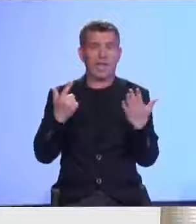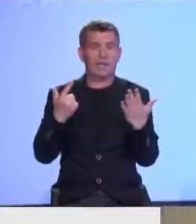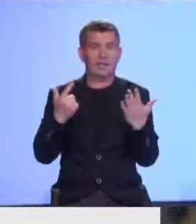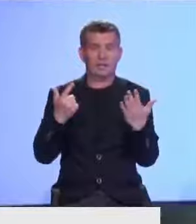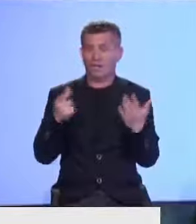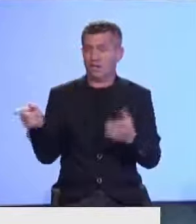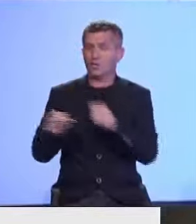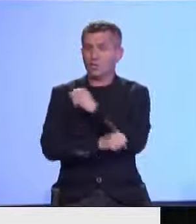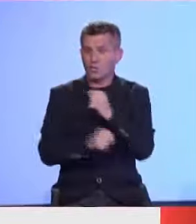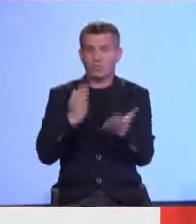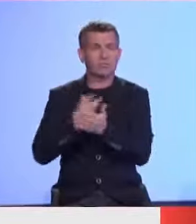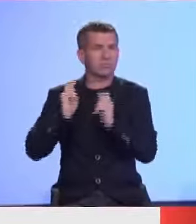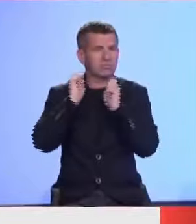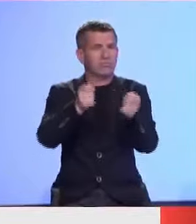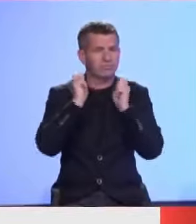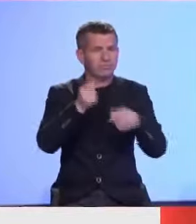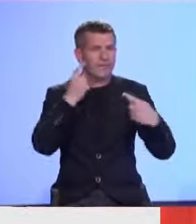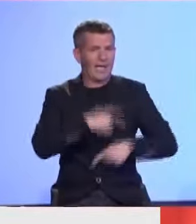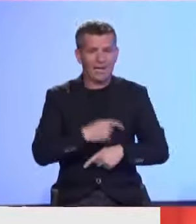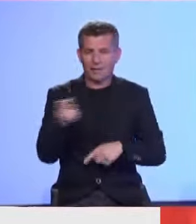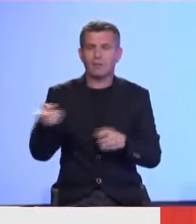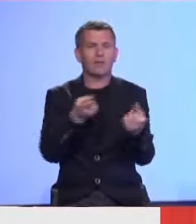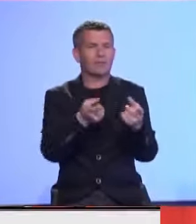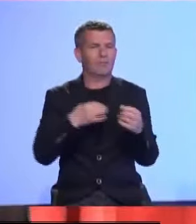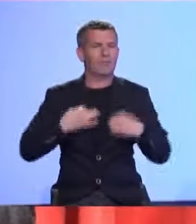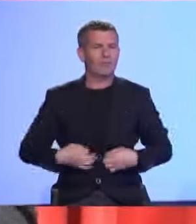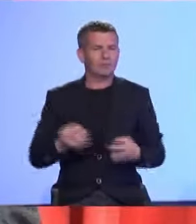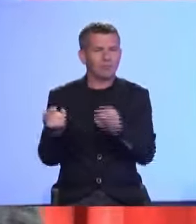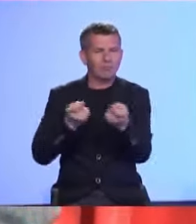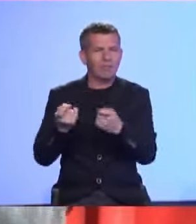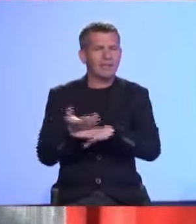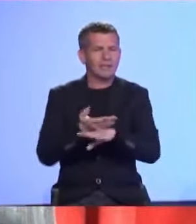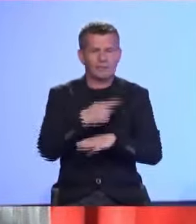seksual. Krasniqi gjatë intervistimit tha se të gjitha akuzat ndaj tij janë të pavërteta.